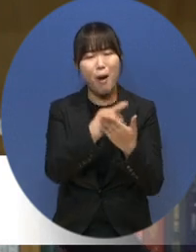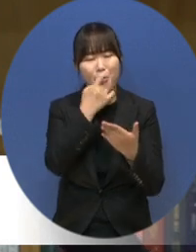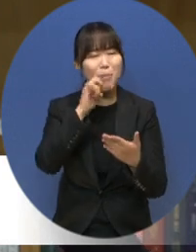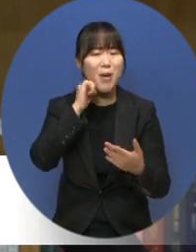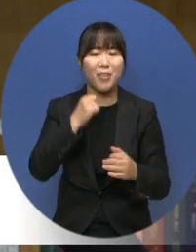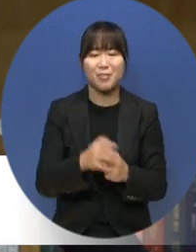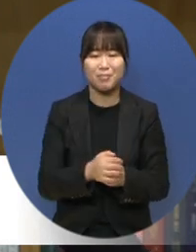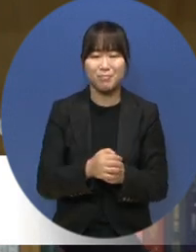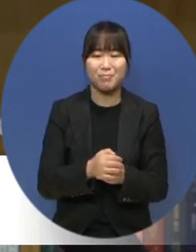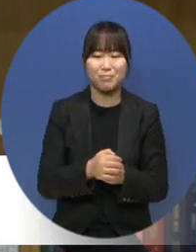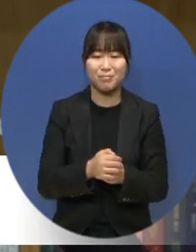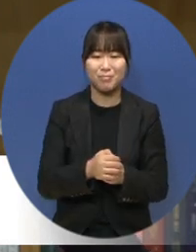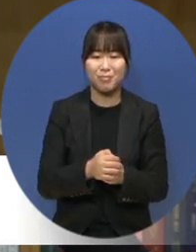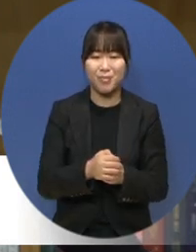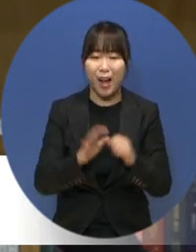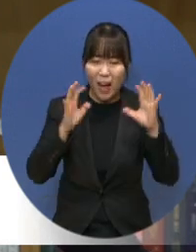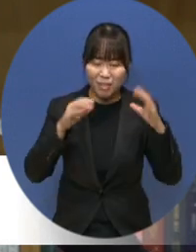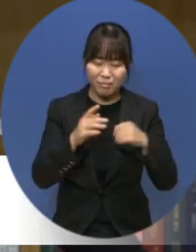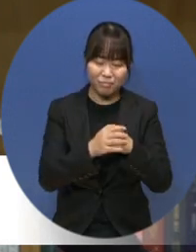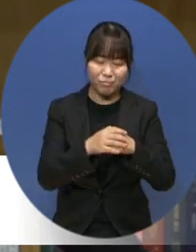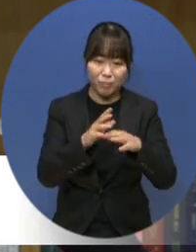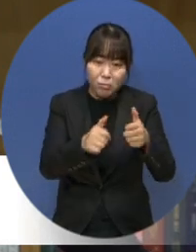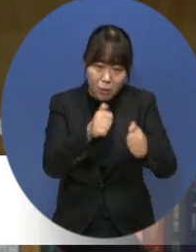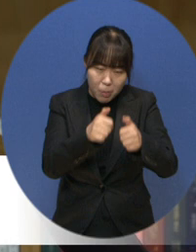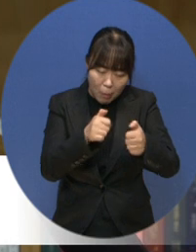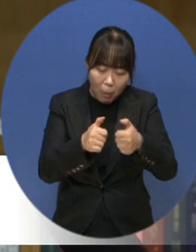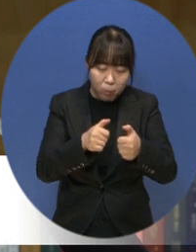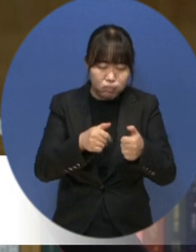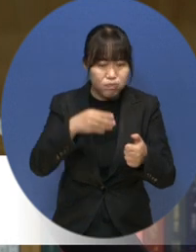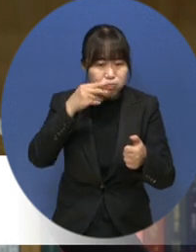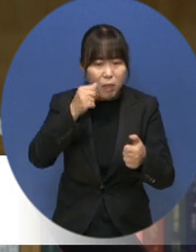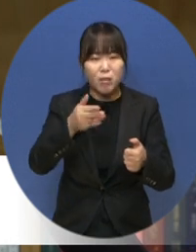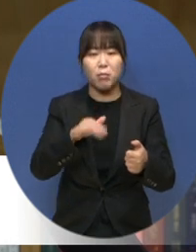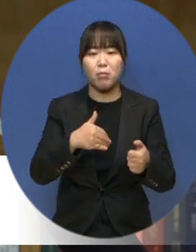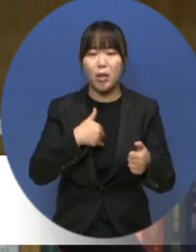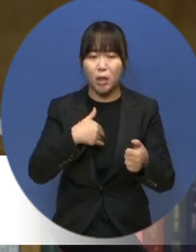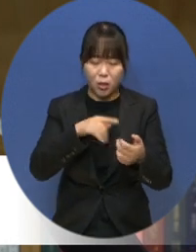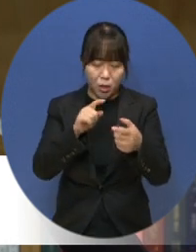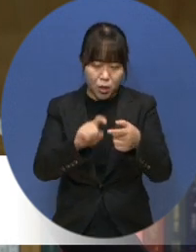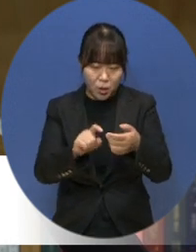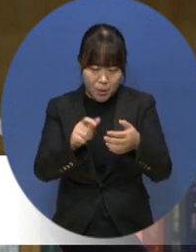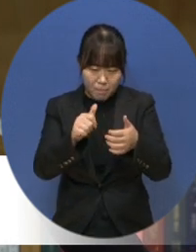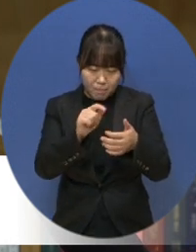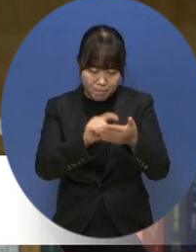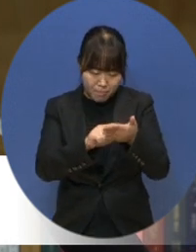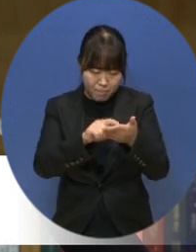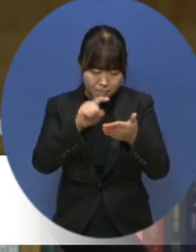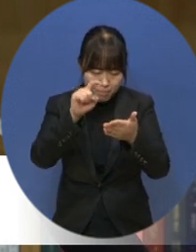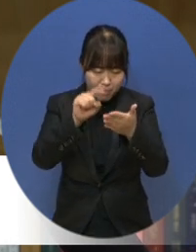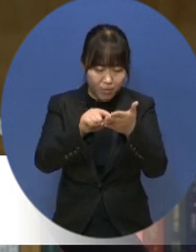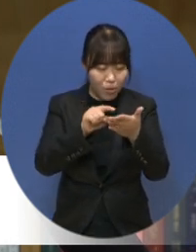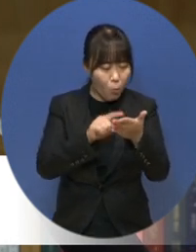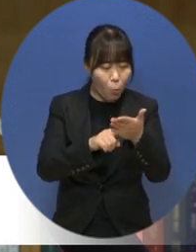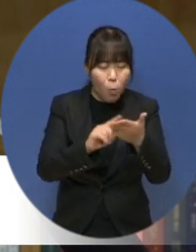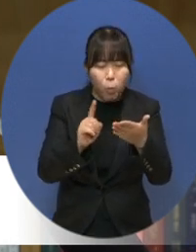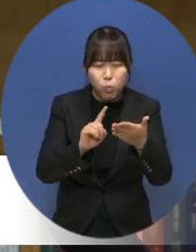아느냐고. 애들은 막이두 손으로 싹막 이해하더만 이건 뭐나한한 손으로 해도 당최 뭐 어디가